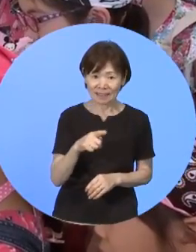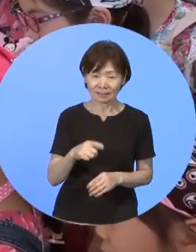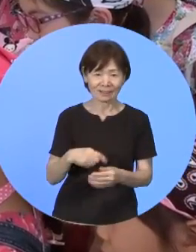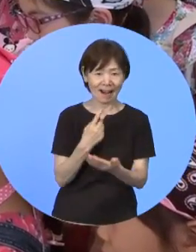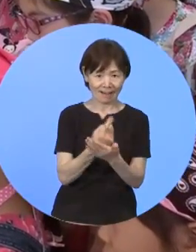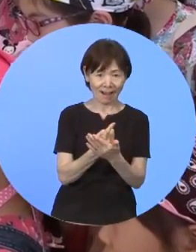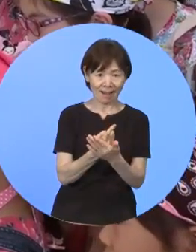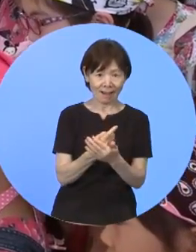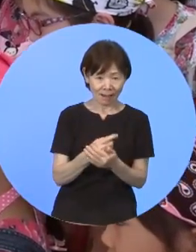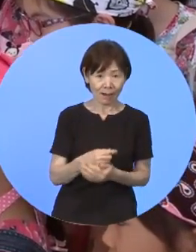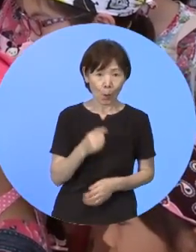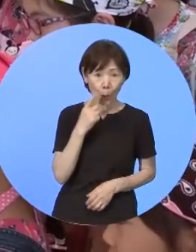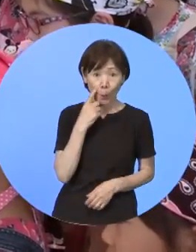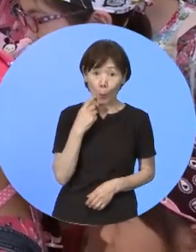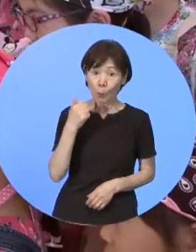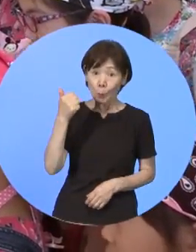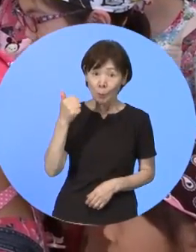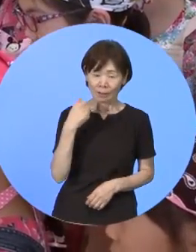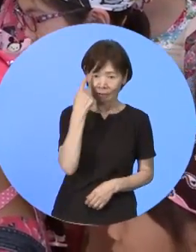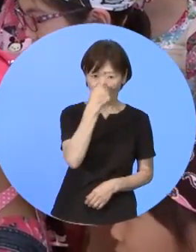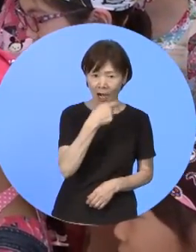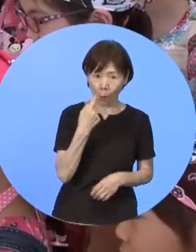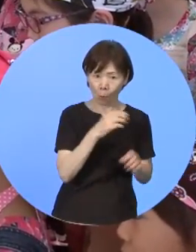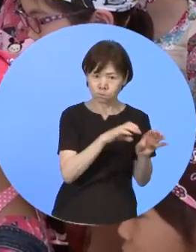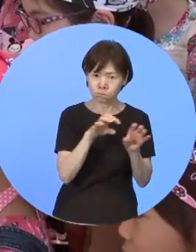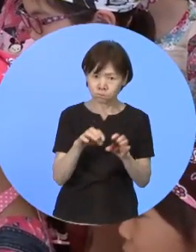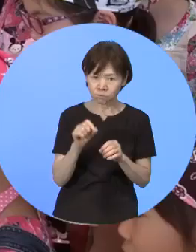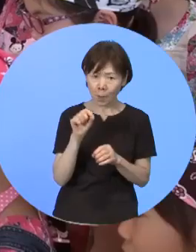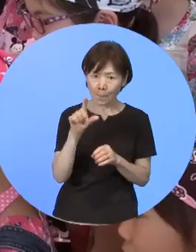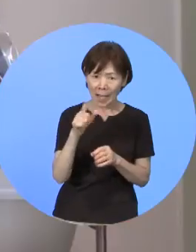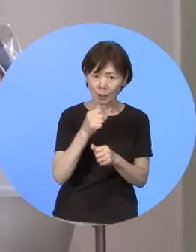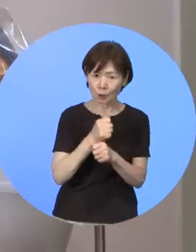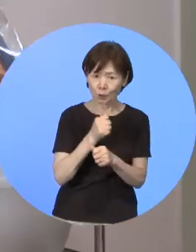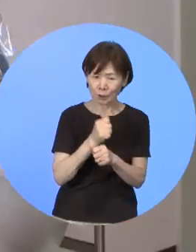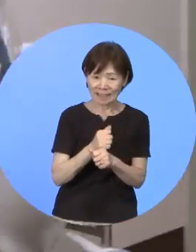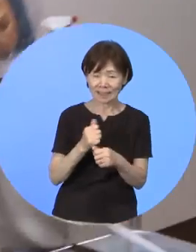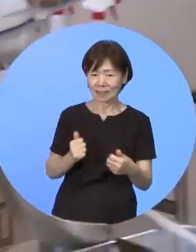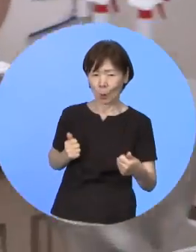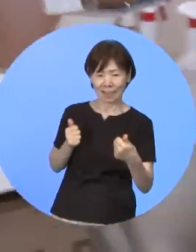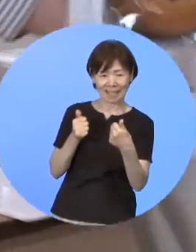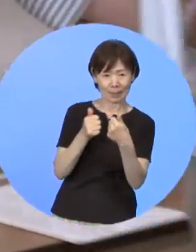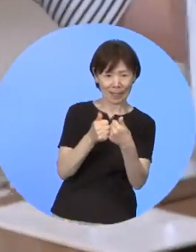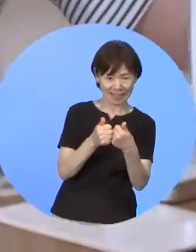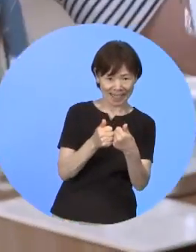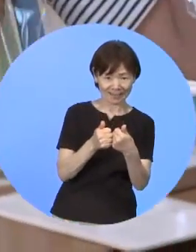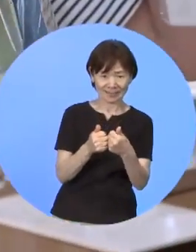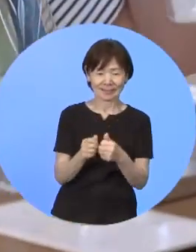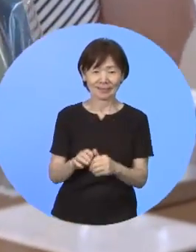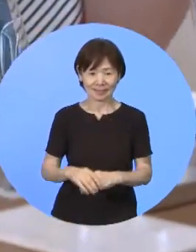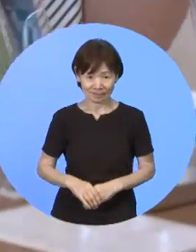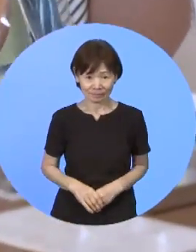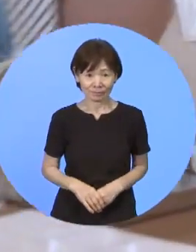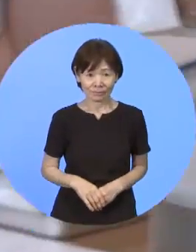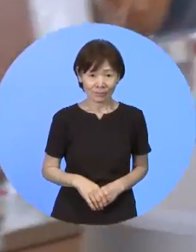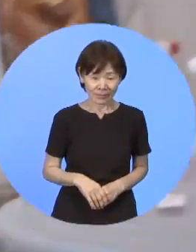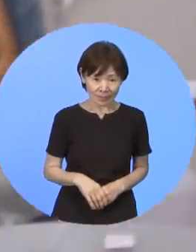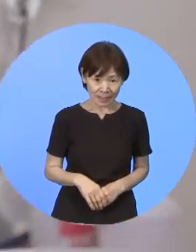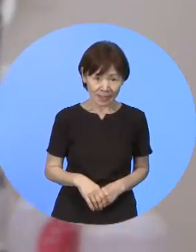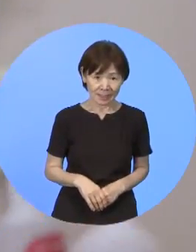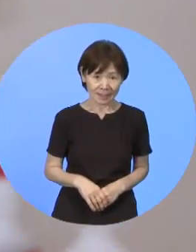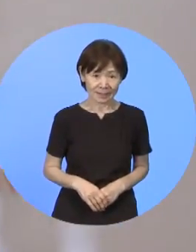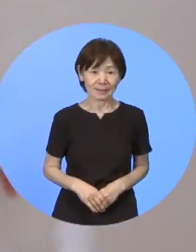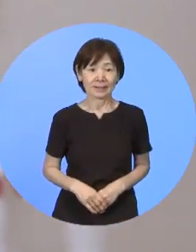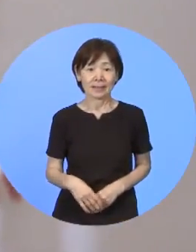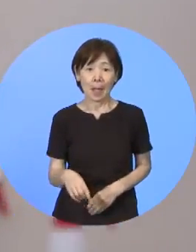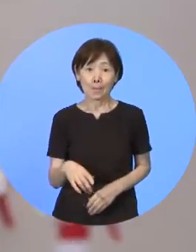講師に、小学生や就学前の子どもたち18人が参加してお父さんの似顔絵パン作りに挑戦